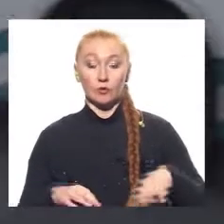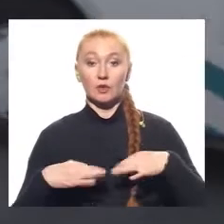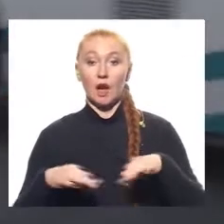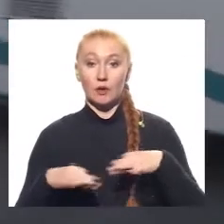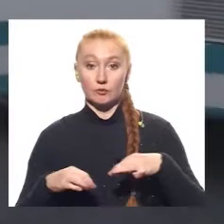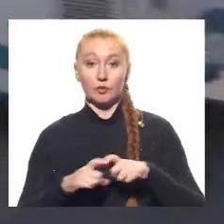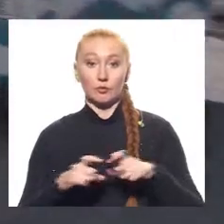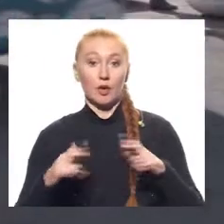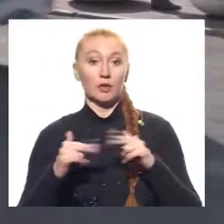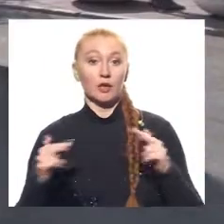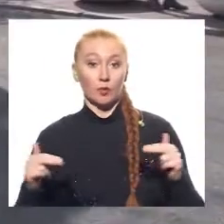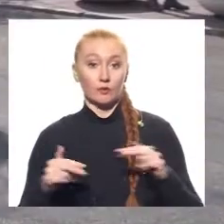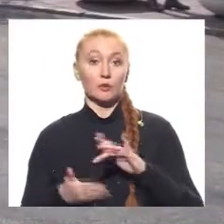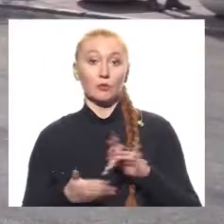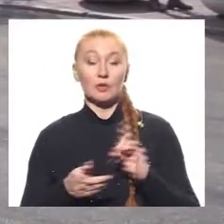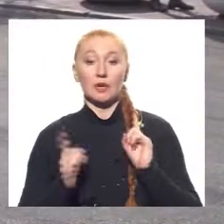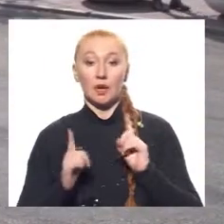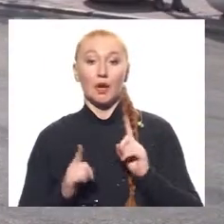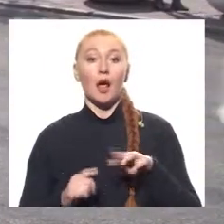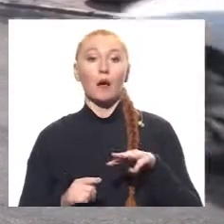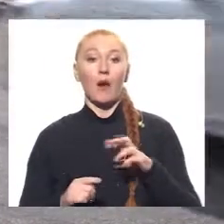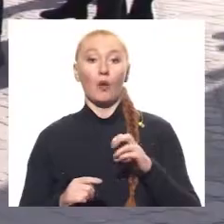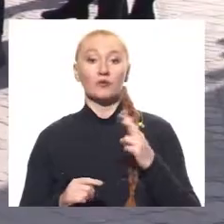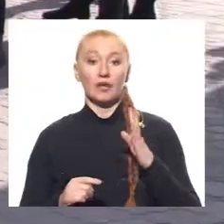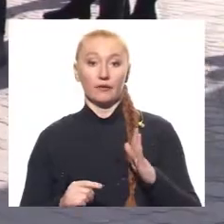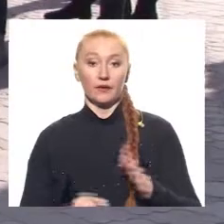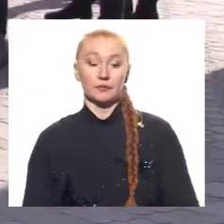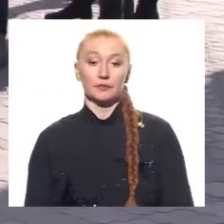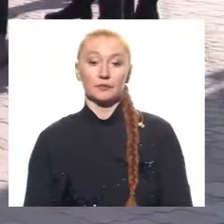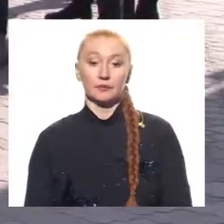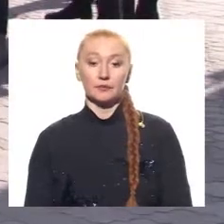транспортного департаменту Дніпровської міськради Ігор Маковцев.